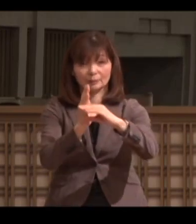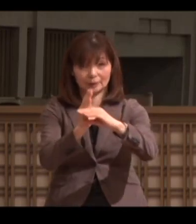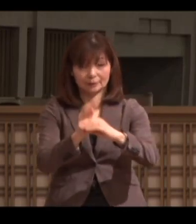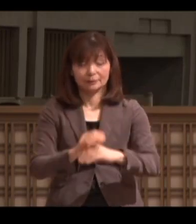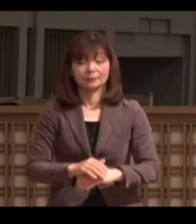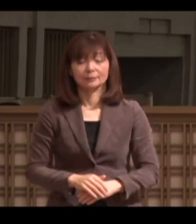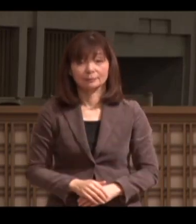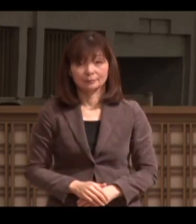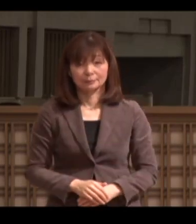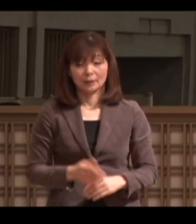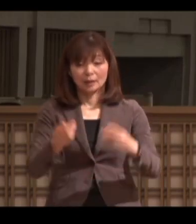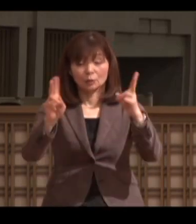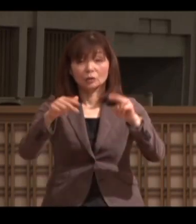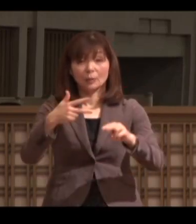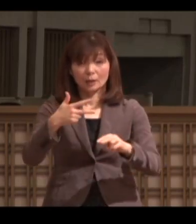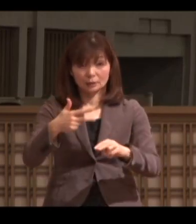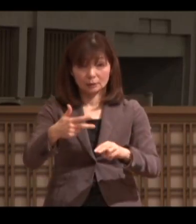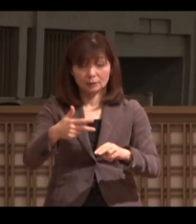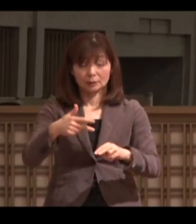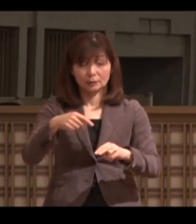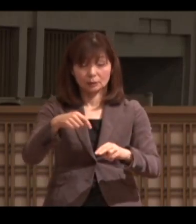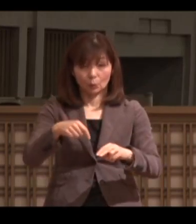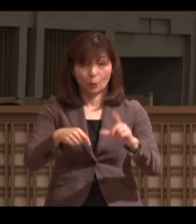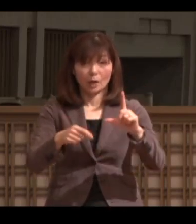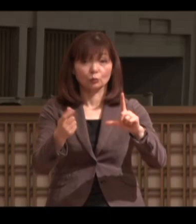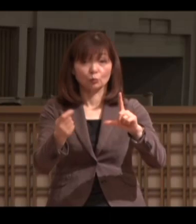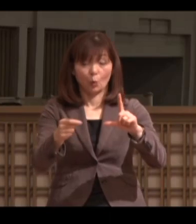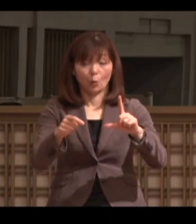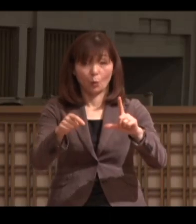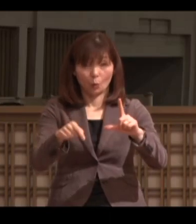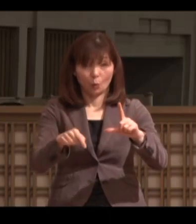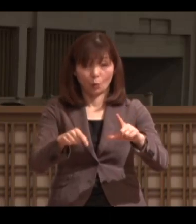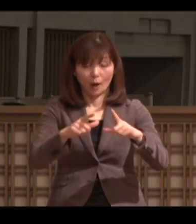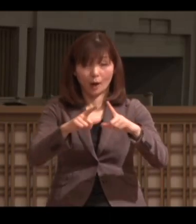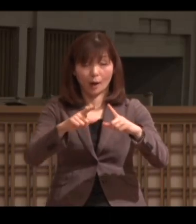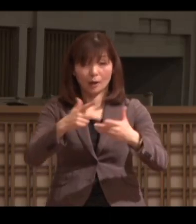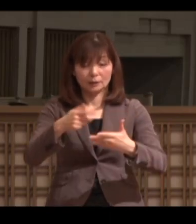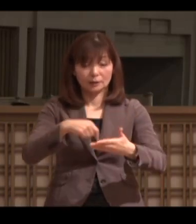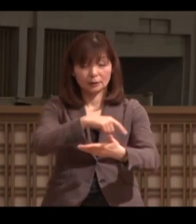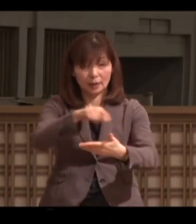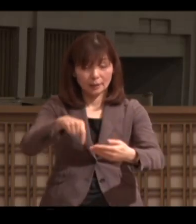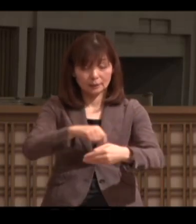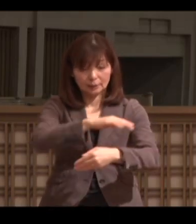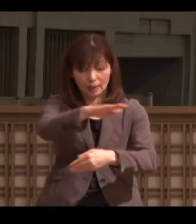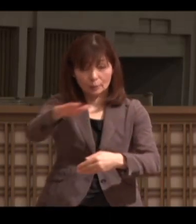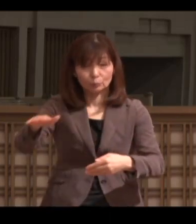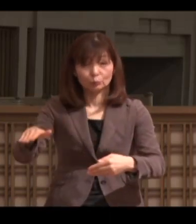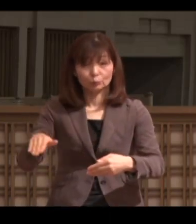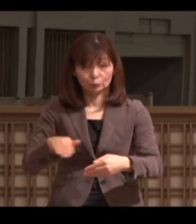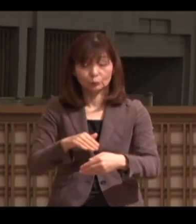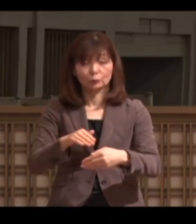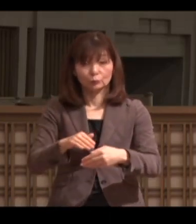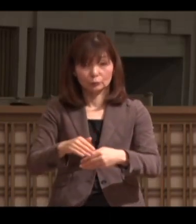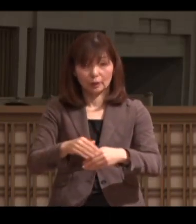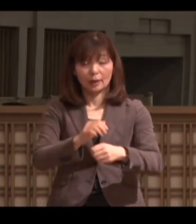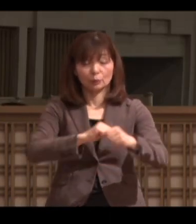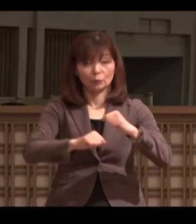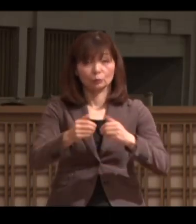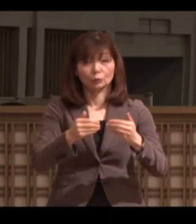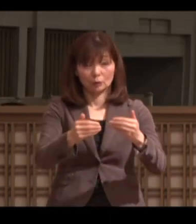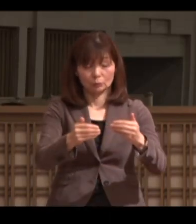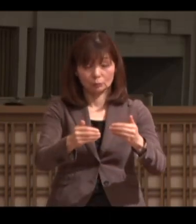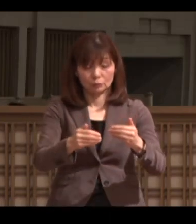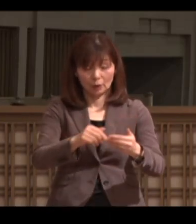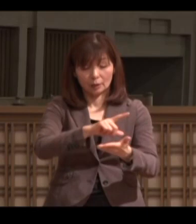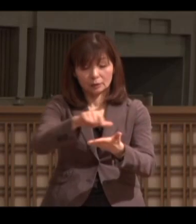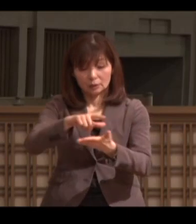本としてはこの広島エルモは全子で展開されるそしてそれぞれの地域でその実情に